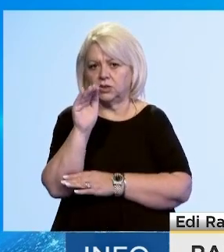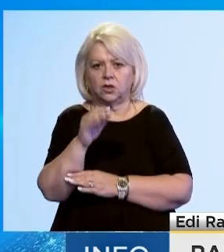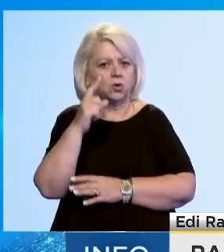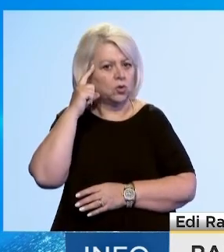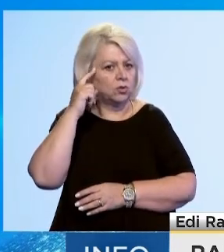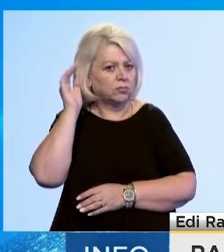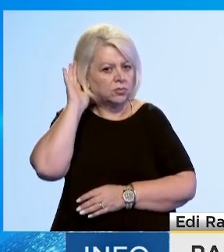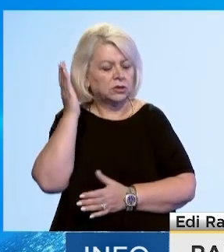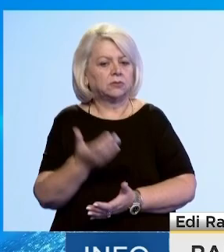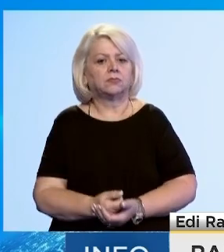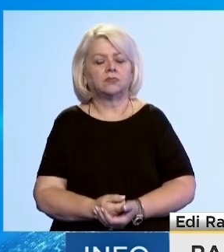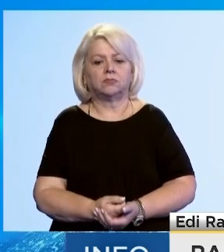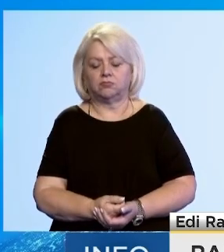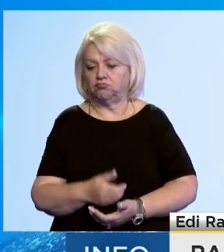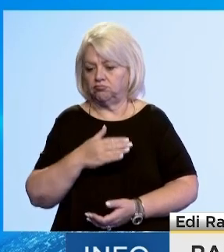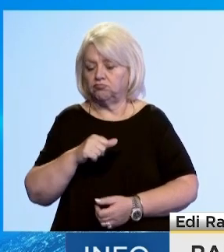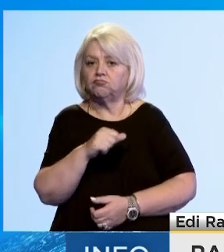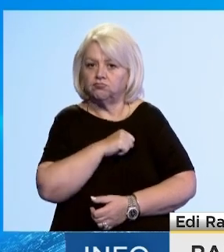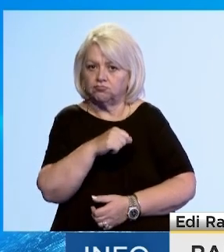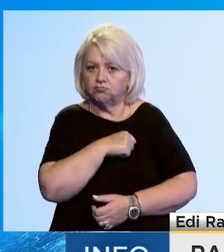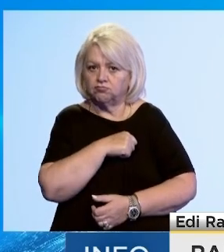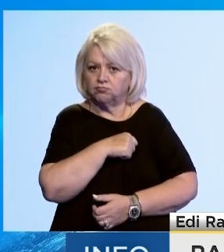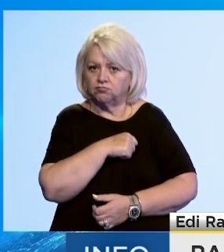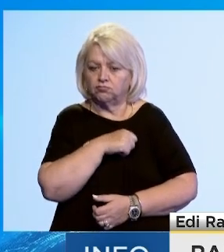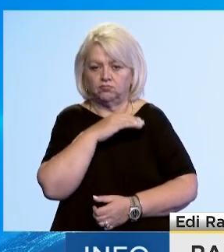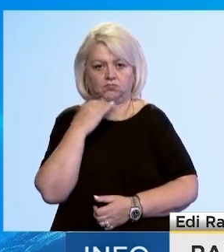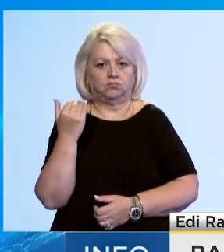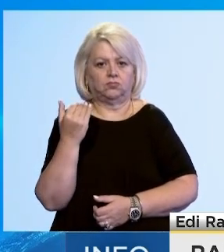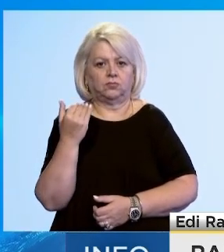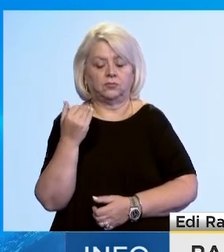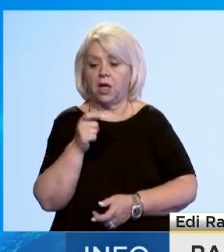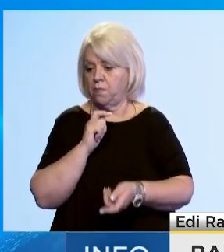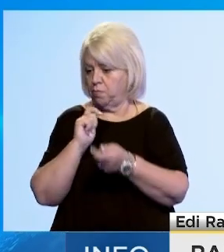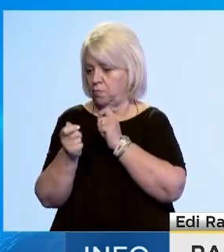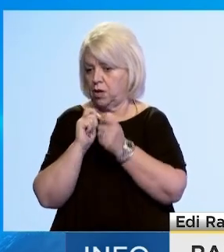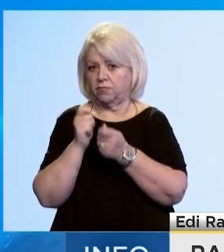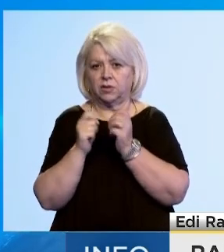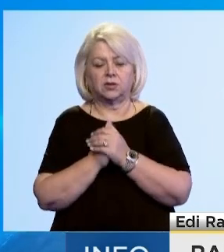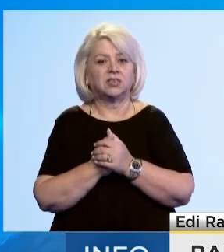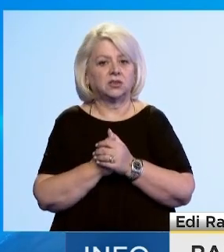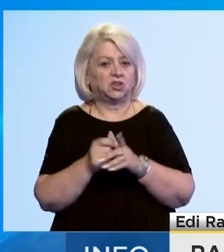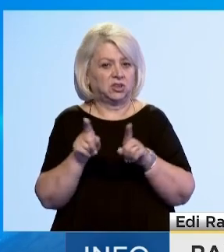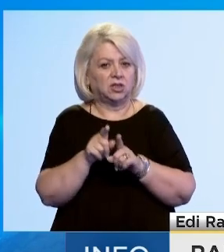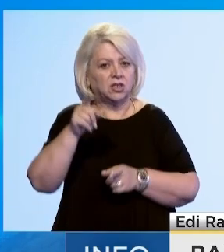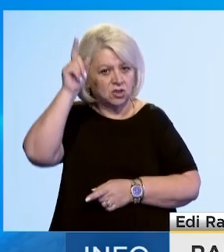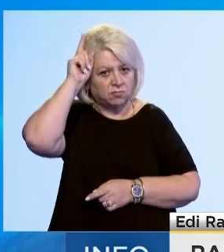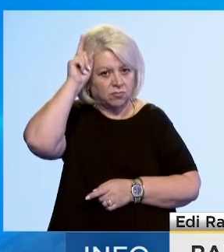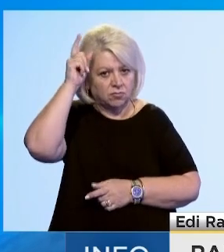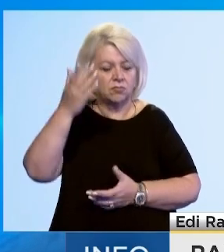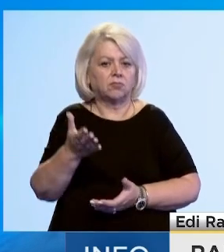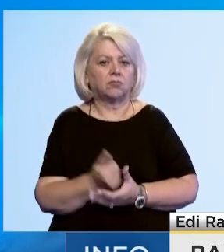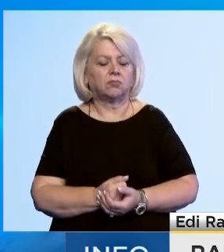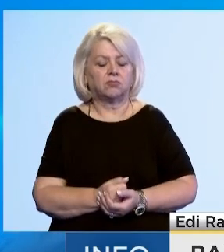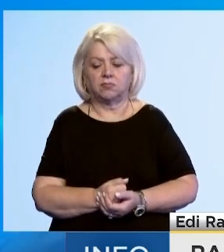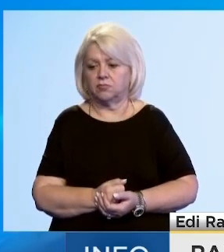jemi shumë të interesuar që marrëveshjet e procesit Berlinit dhe në